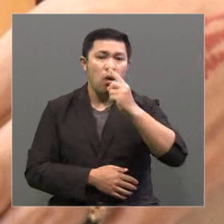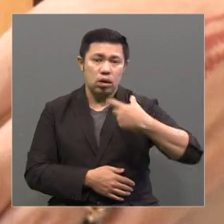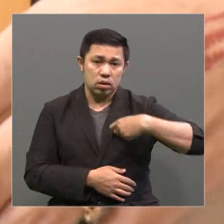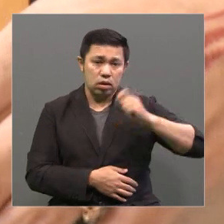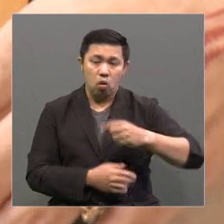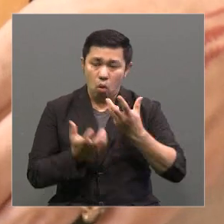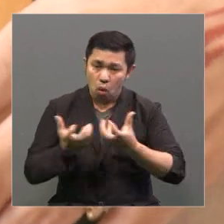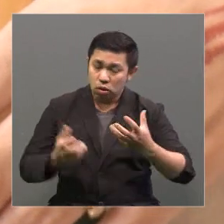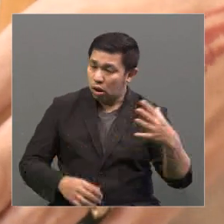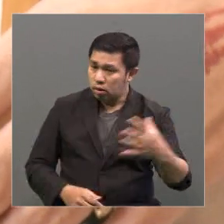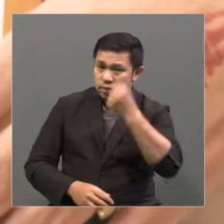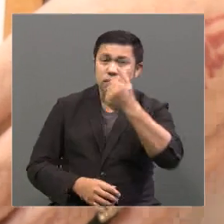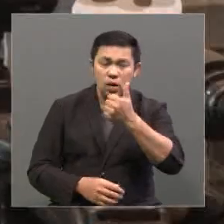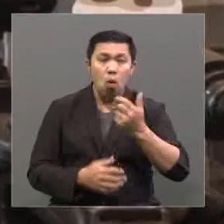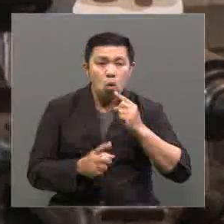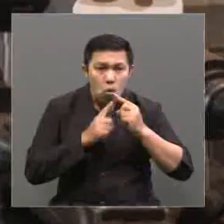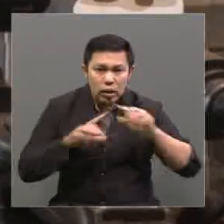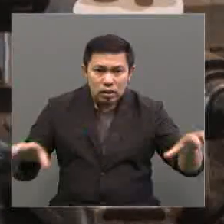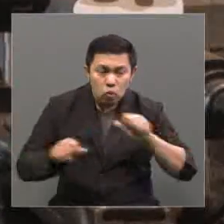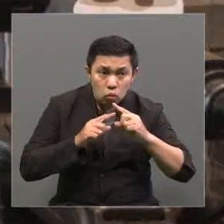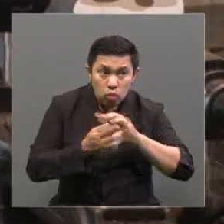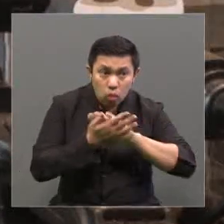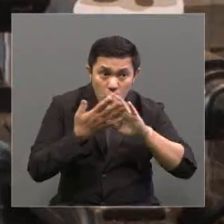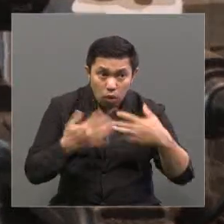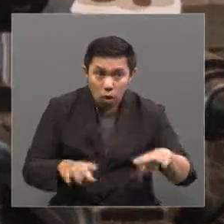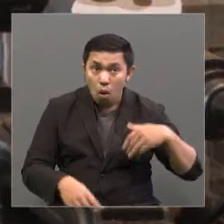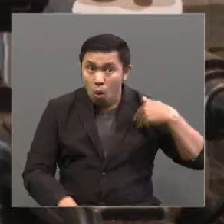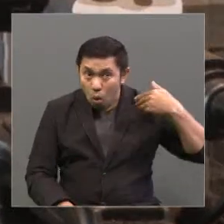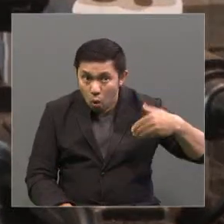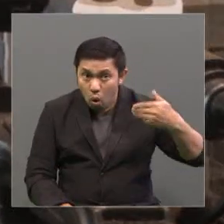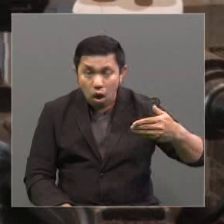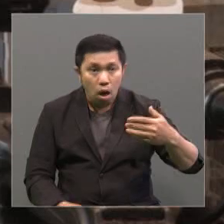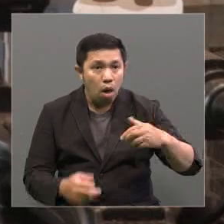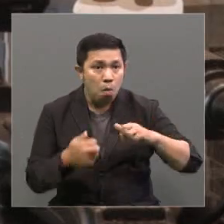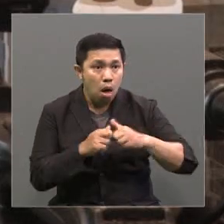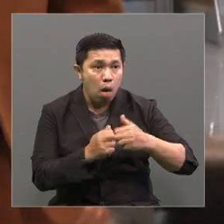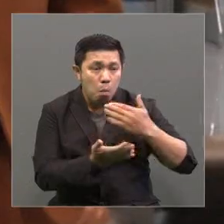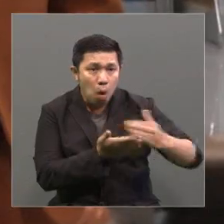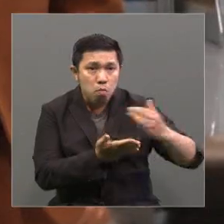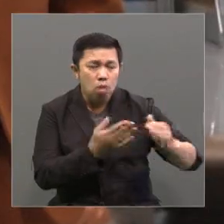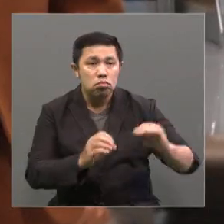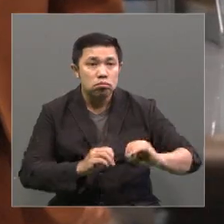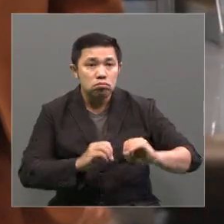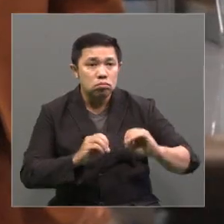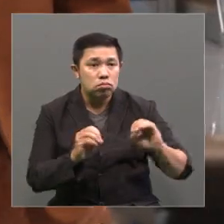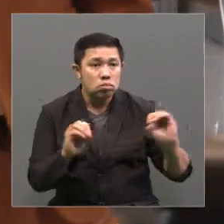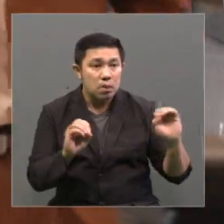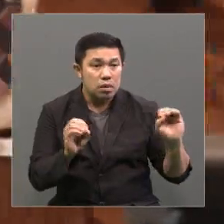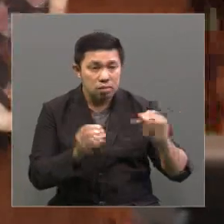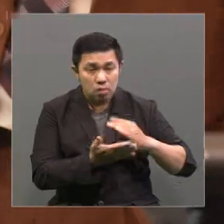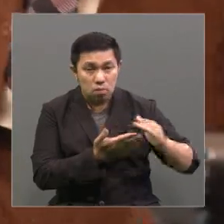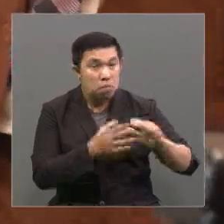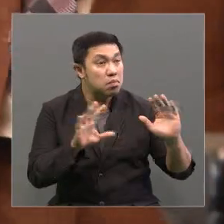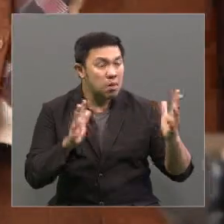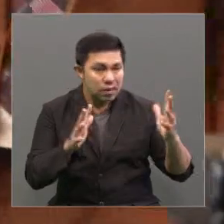าลเพื่อขอยึดทรัพย์ก็คือตอนนี้มาขอไกล่เกลี่ยก่อนแล้วถ้าหลังจากนี้ยังมีการผิดนัดชำระหนี้อีกเนี่ยนะคะถ้ามี